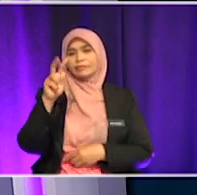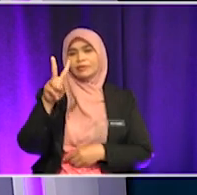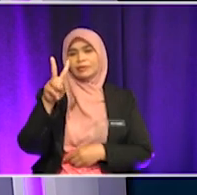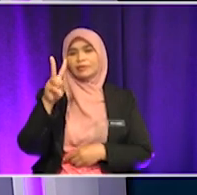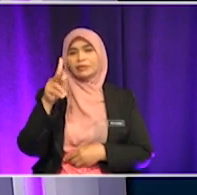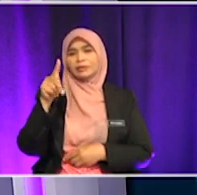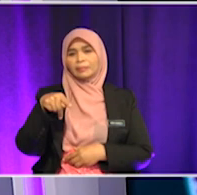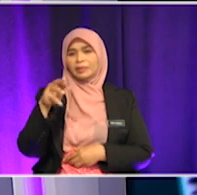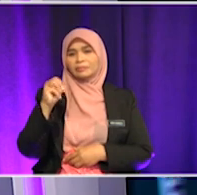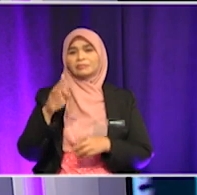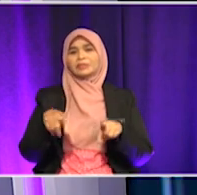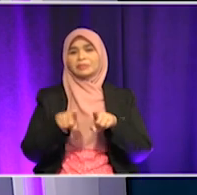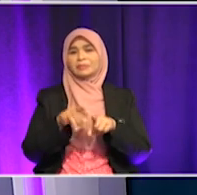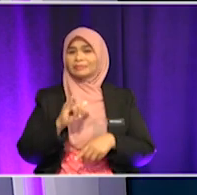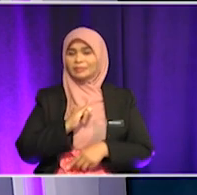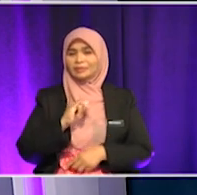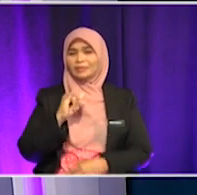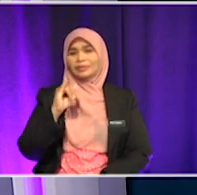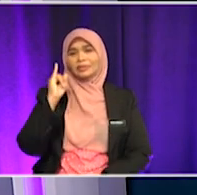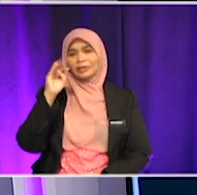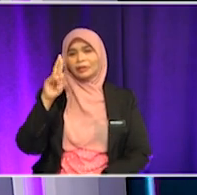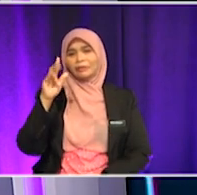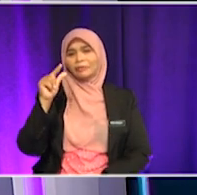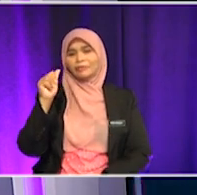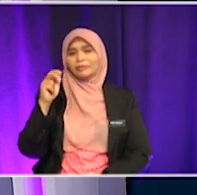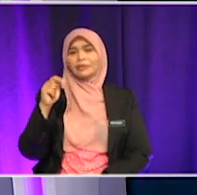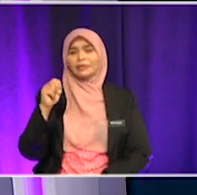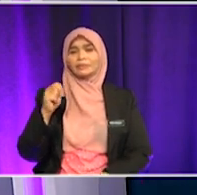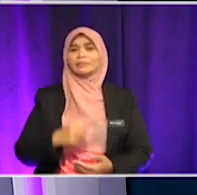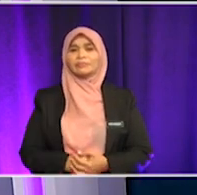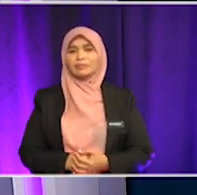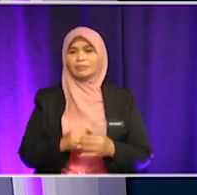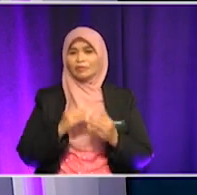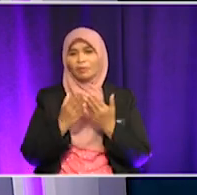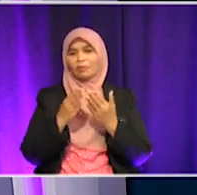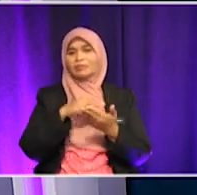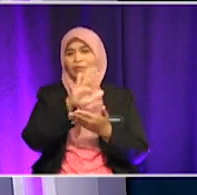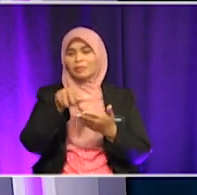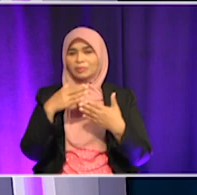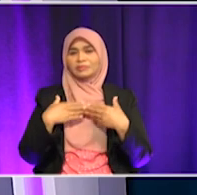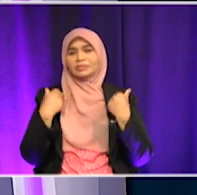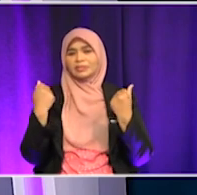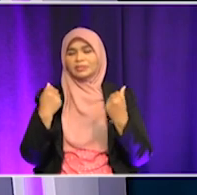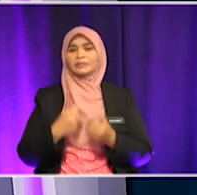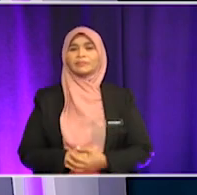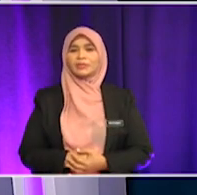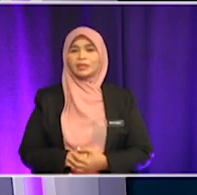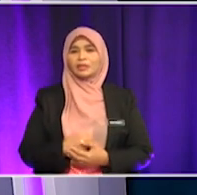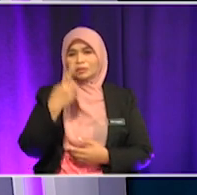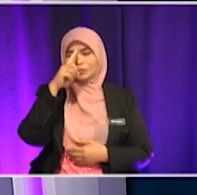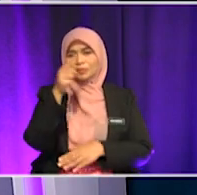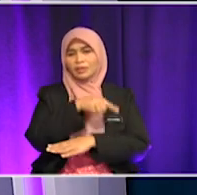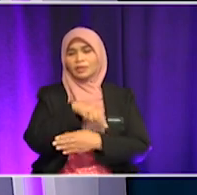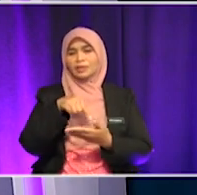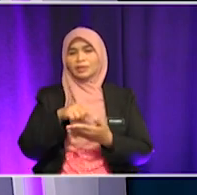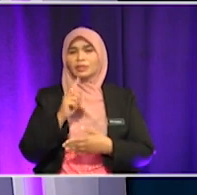anda Irfan Syahmi. Apa khabar semua? Irfan doakan agar semua langkah yang baik dan ceria selalu. Untuk hari ini, kita akan mendalami